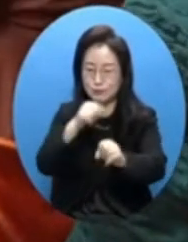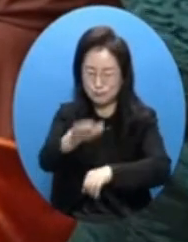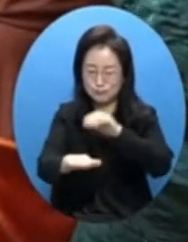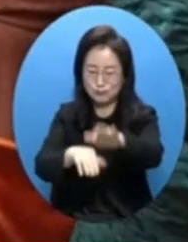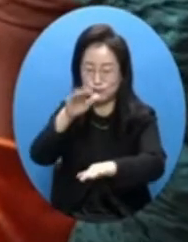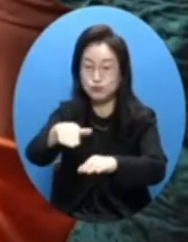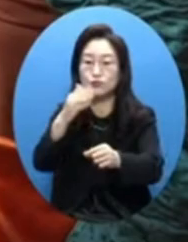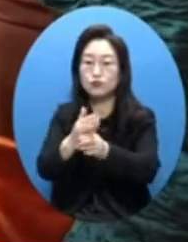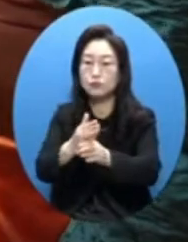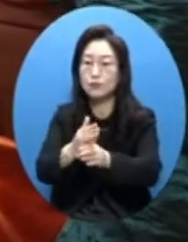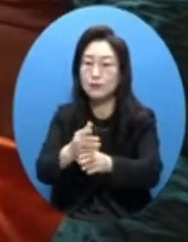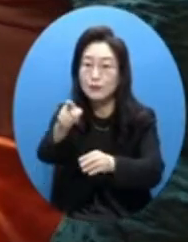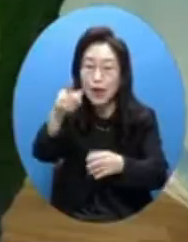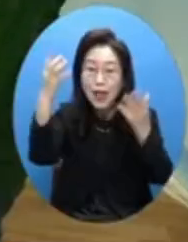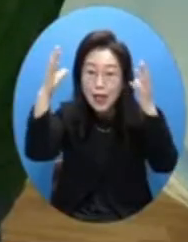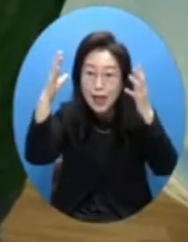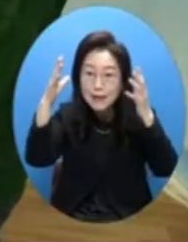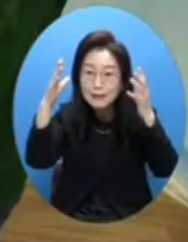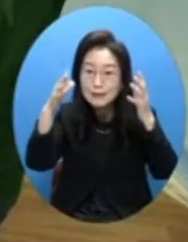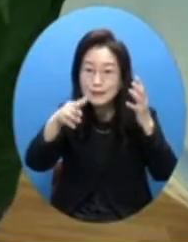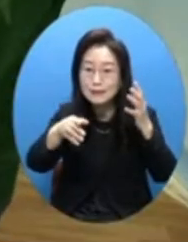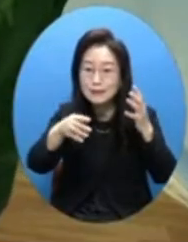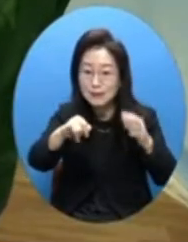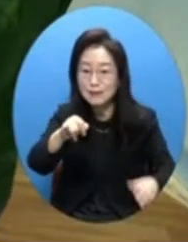나갔습니다. 자기 아이가 저렇게